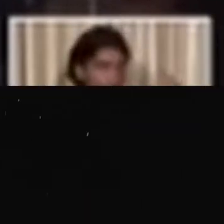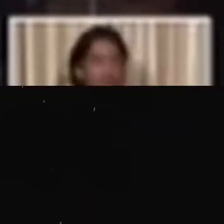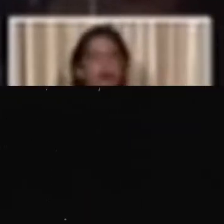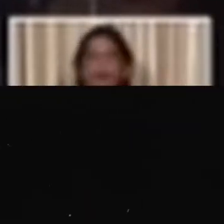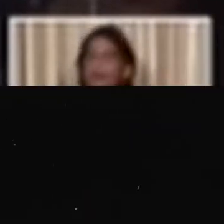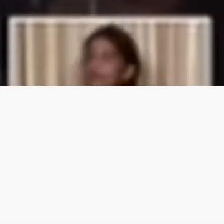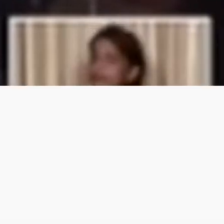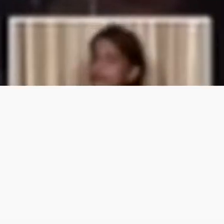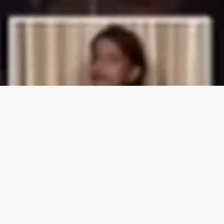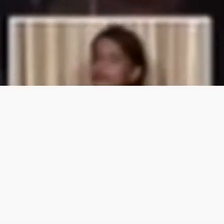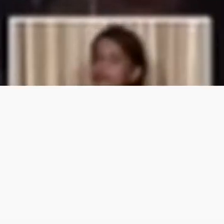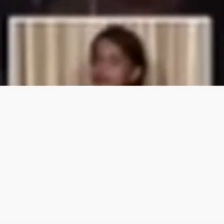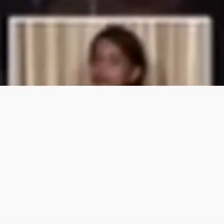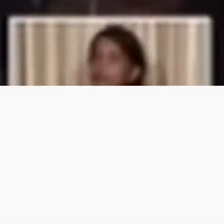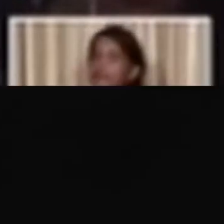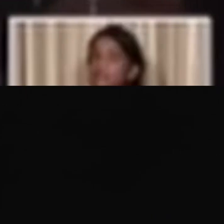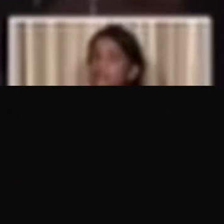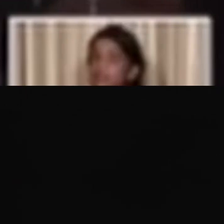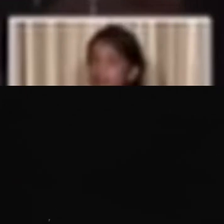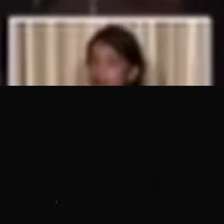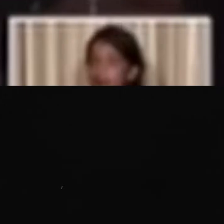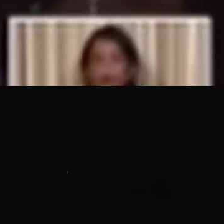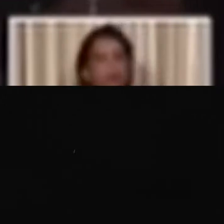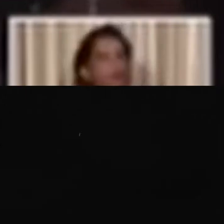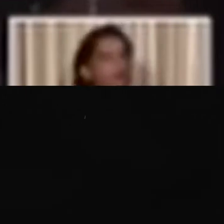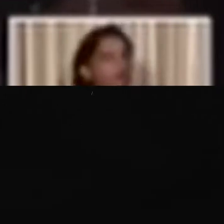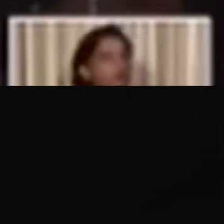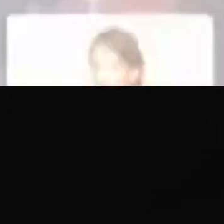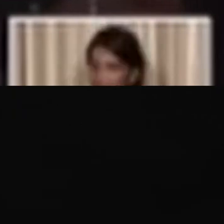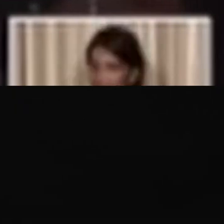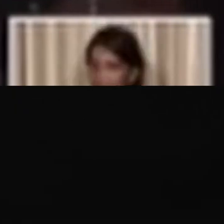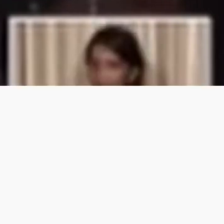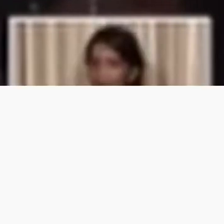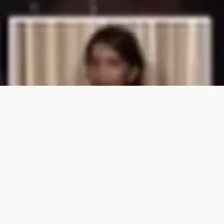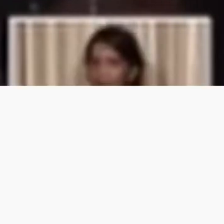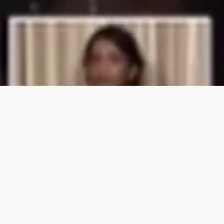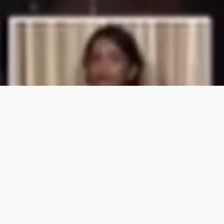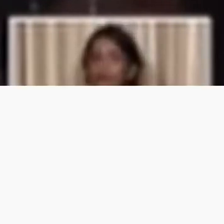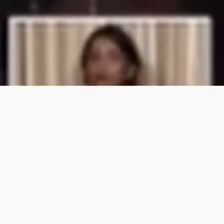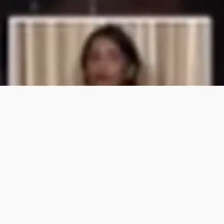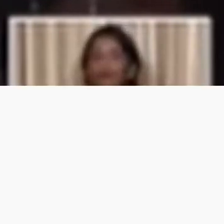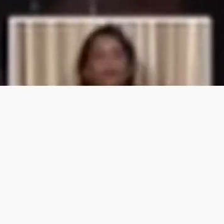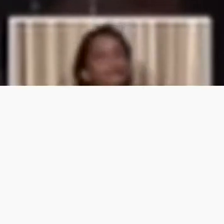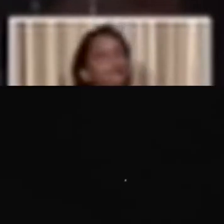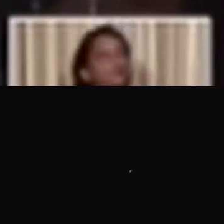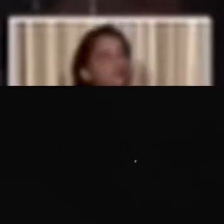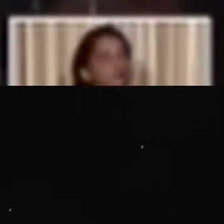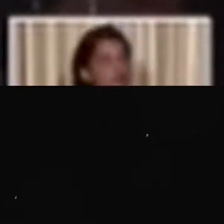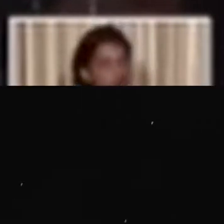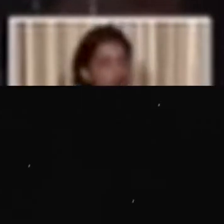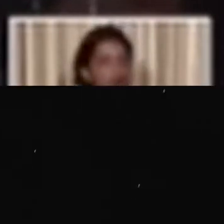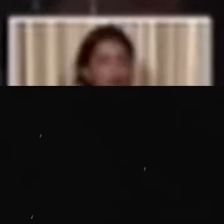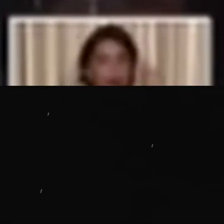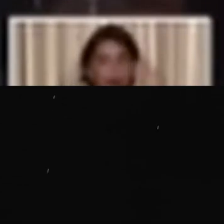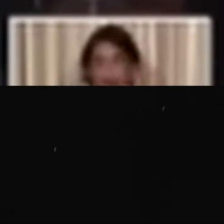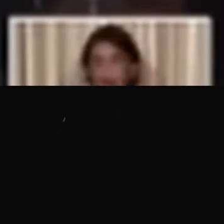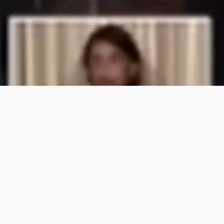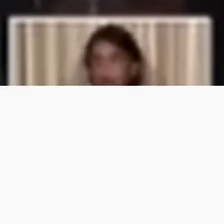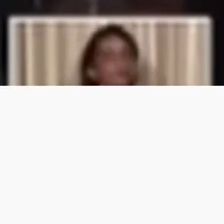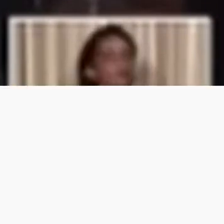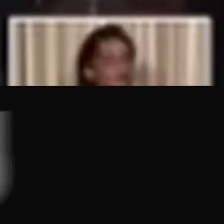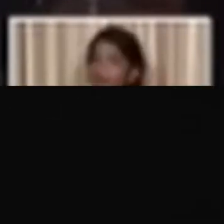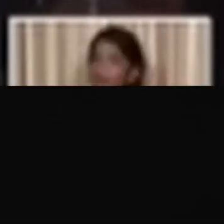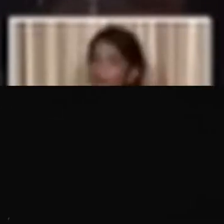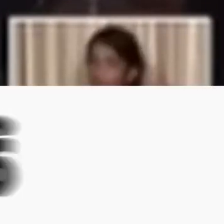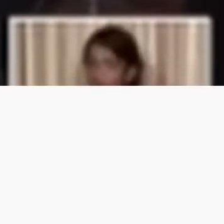ශ්‍රී ලංකාවේ ජනාධිපති වරණය පවත්වලා හමාරයි නව ජනාධිපතිවරයාට දිවුරුම් දෙන අවස්ථාවට